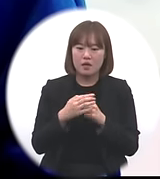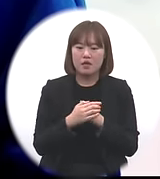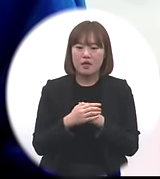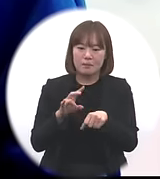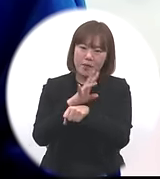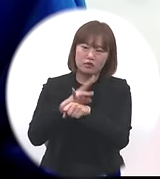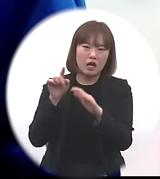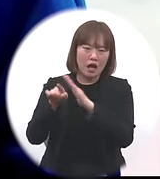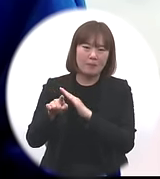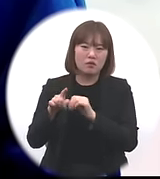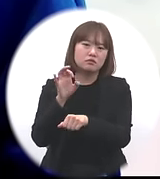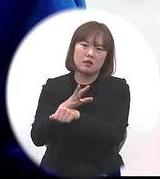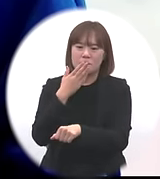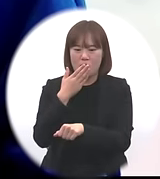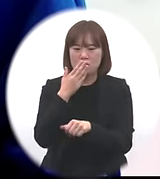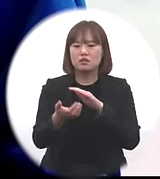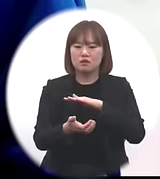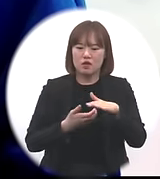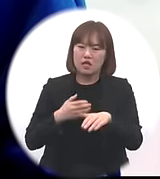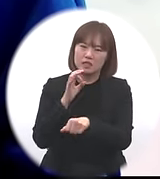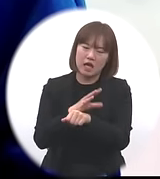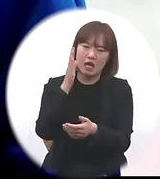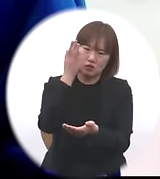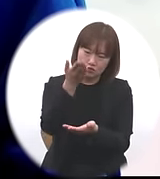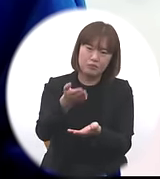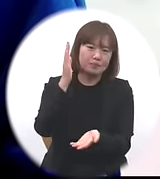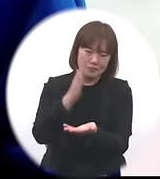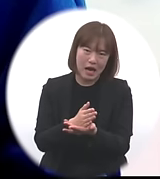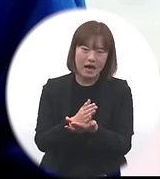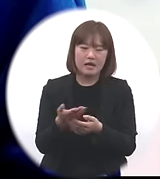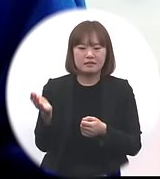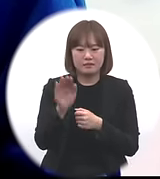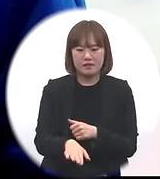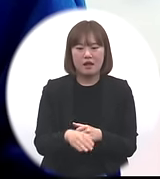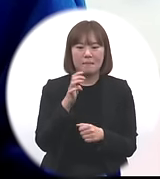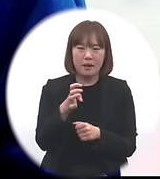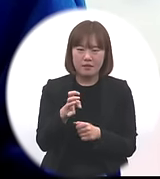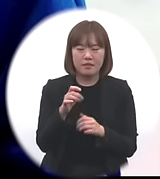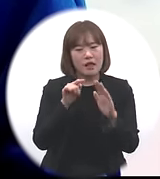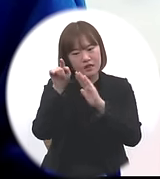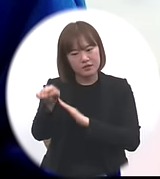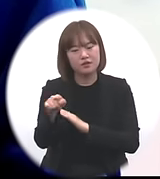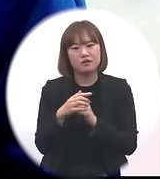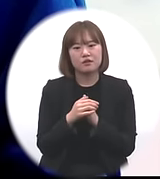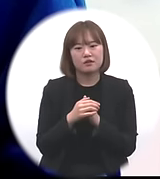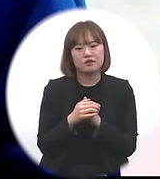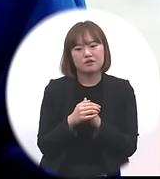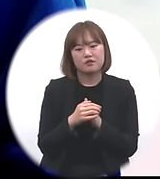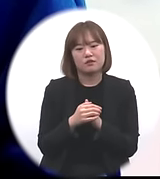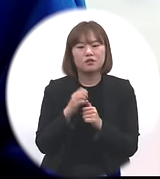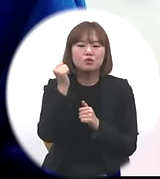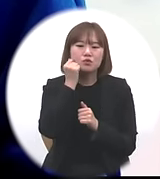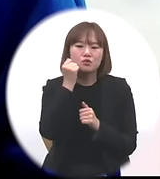지나면 애들이 나가서 편의점에서 지들이 뭘 사 먹어요. 그럼 그 전까지는 절대로 사주시면 안 되는데 마트 나갔는데